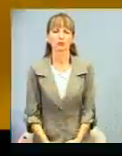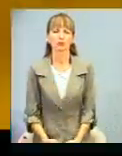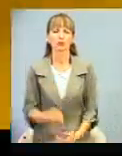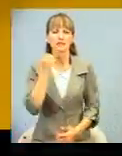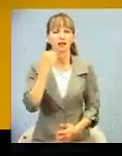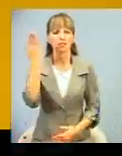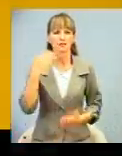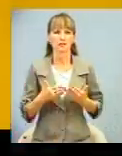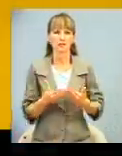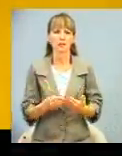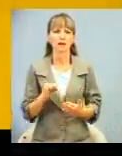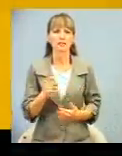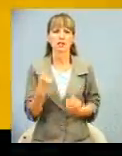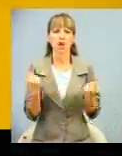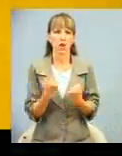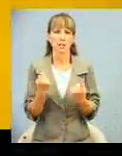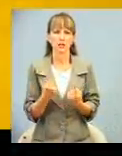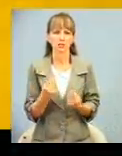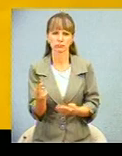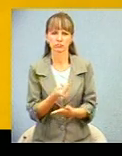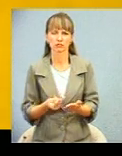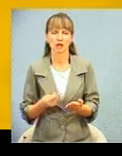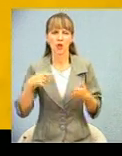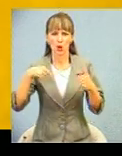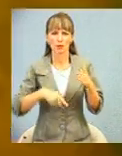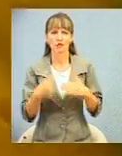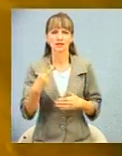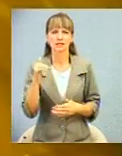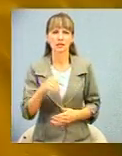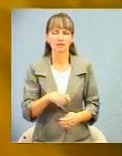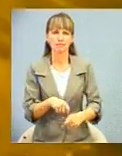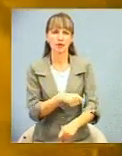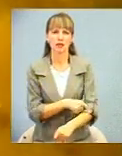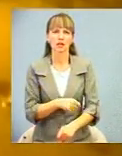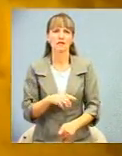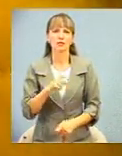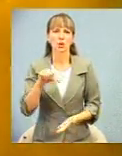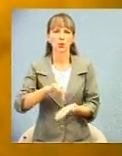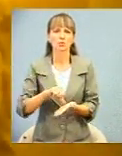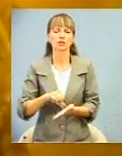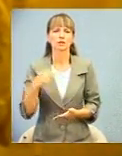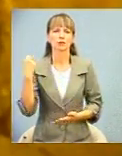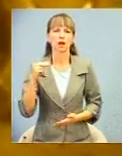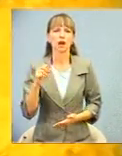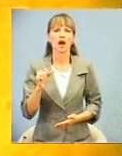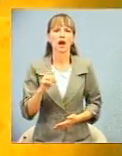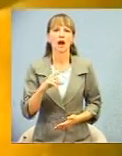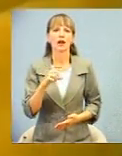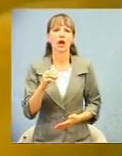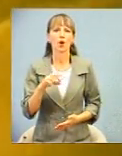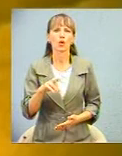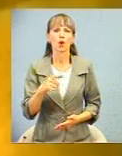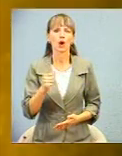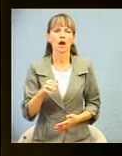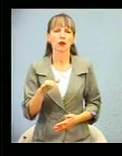Стародавній човен із незвичайним орнаментом на глибині майже 2000 метрів виявила експедиція за участі запорізького археолога в районі Болгарії. Зняті під водою